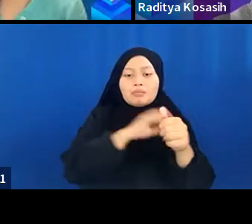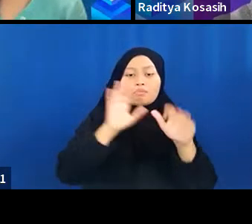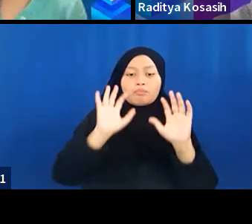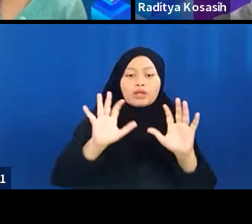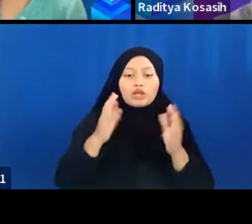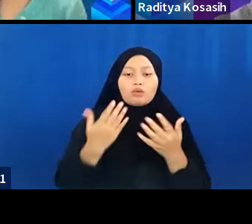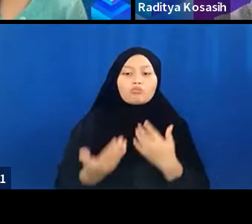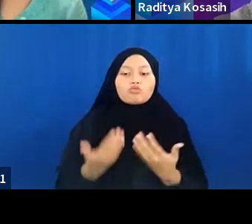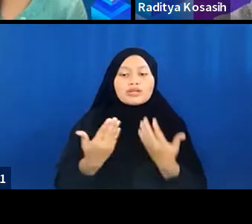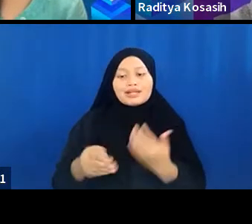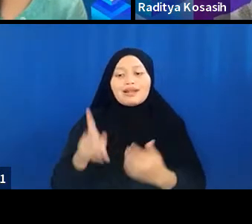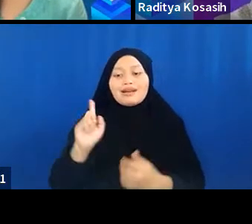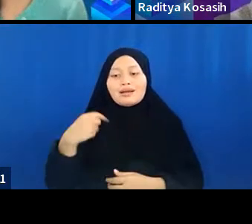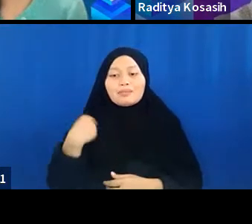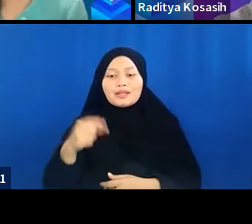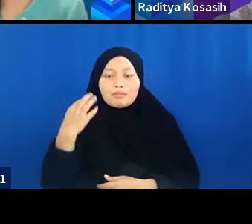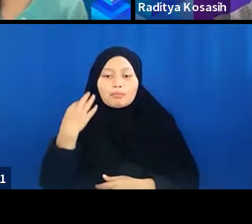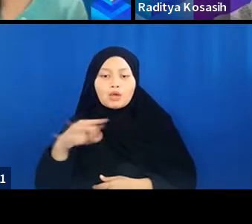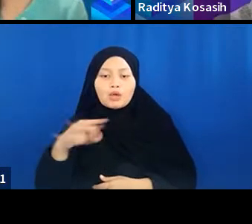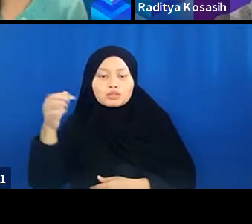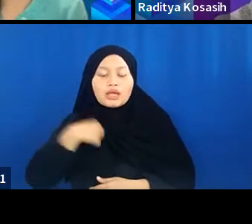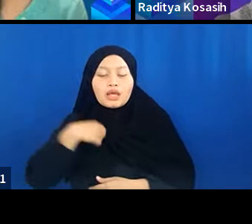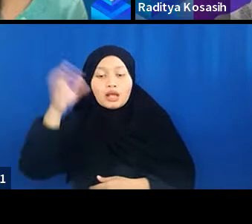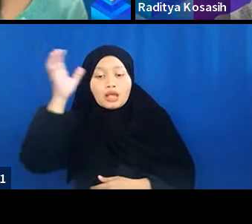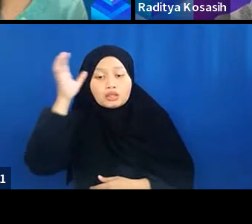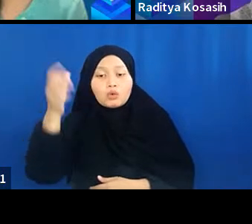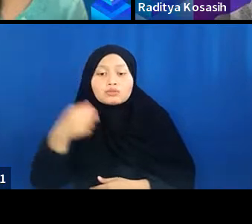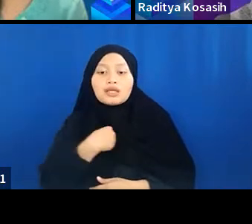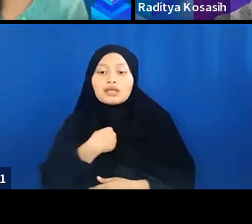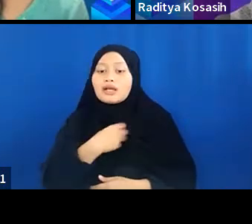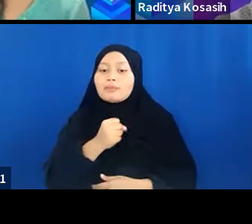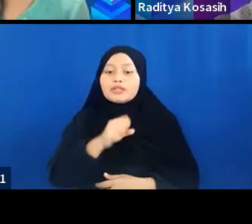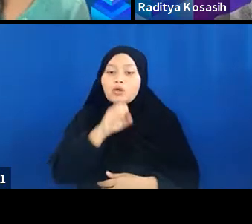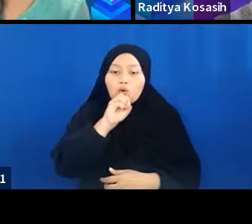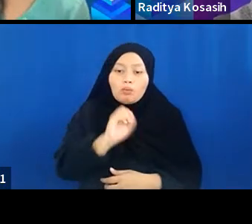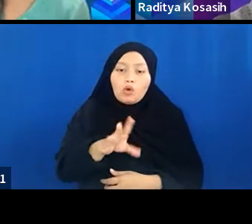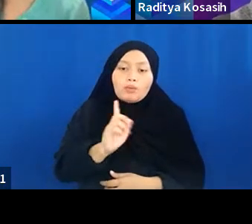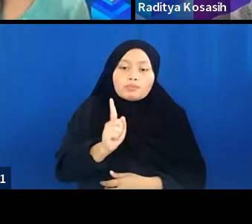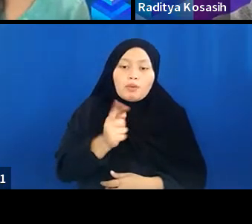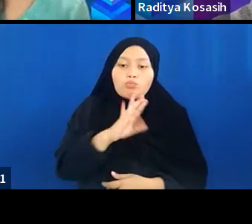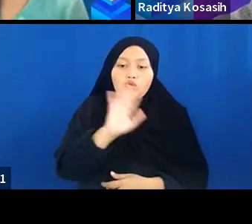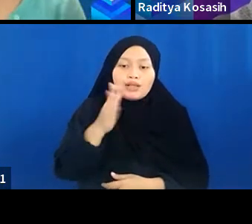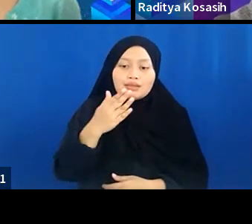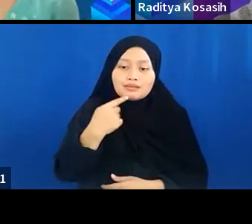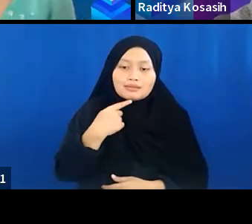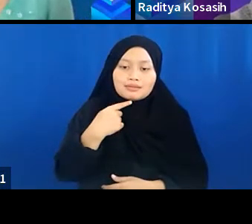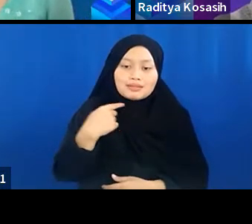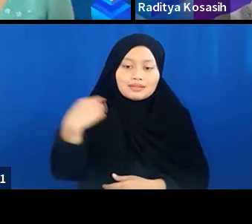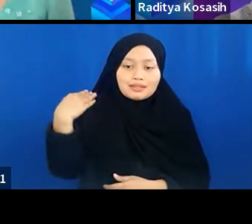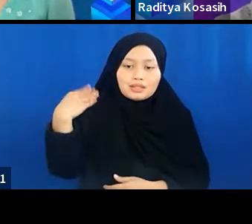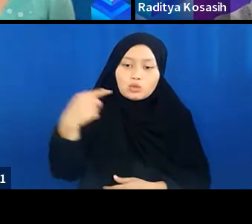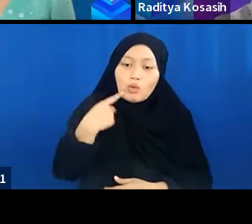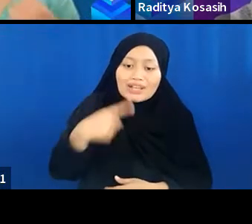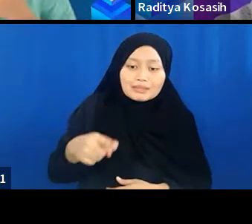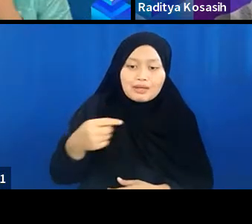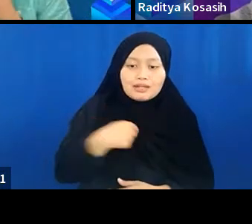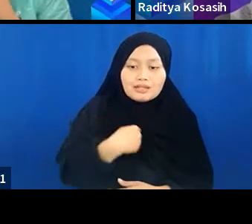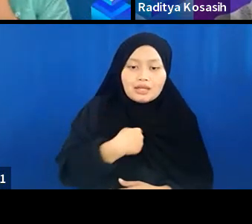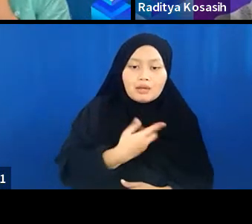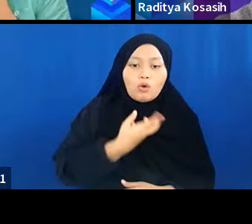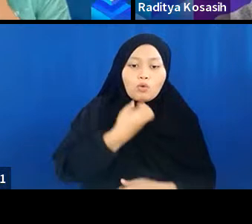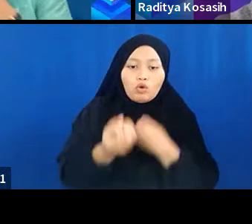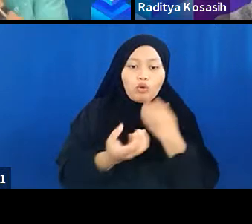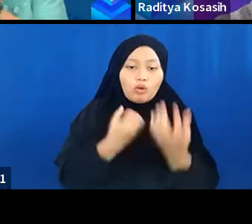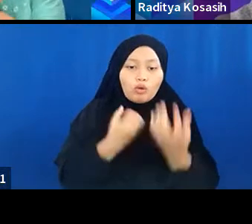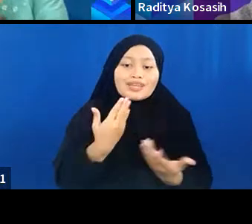biasa gak tahu ini bukan bukan kantor anak saya untuk menetapkan Tapi itu sudah diberikan pada presiden bisa demikian Bang ada